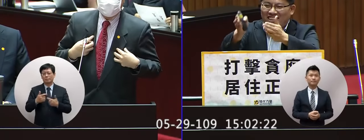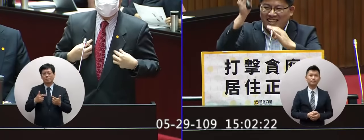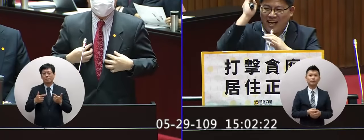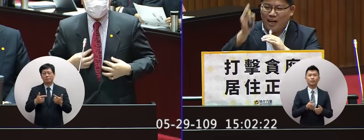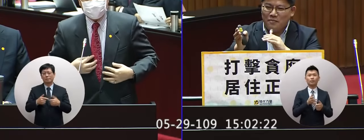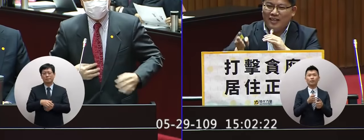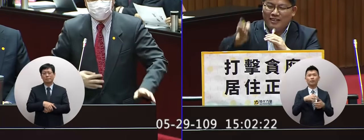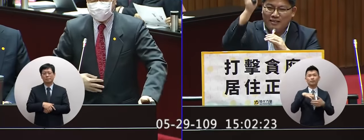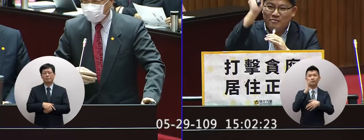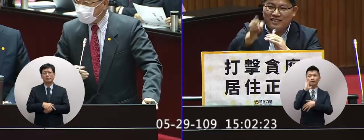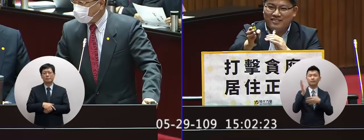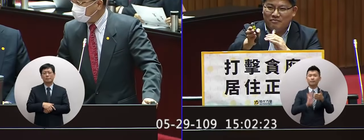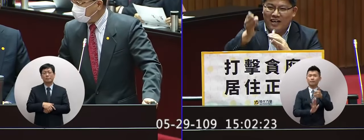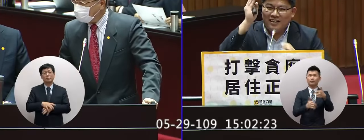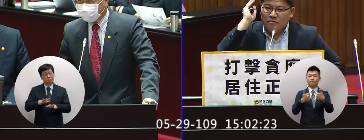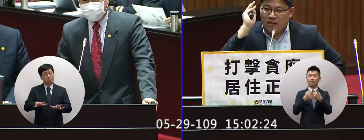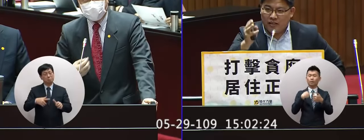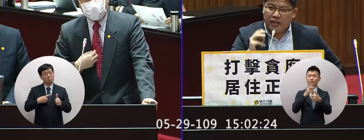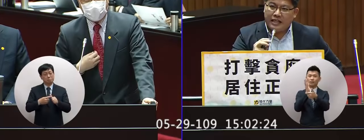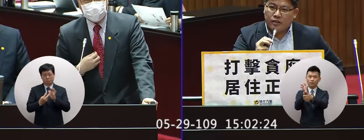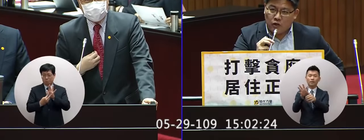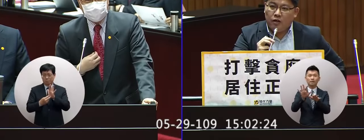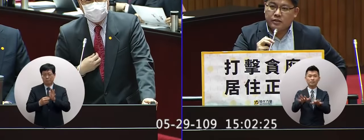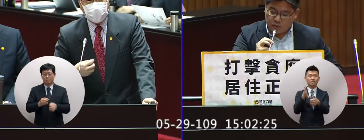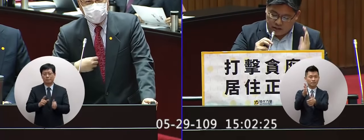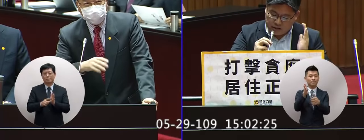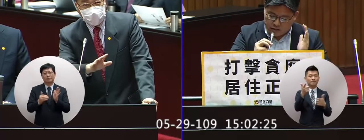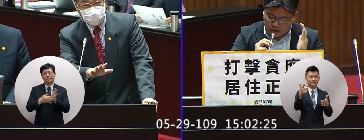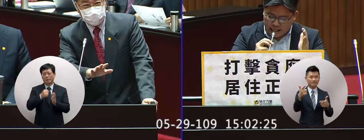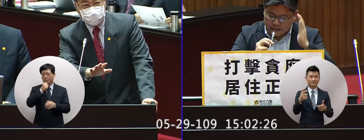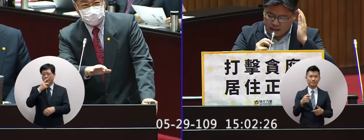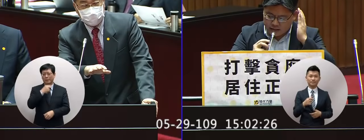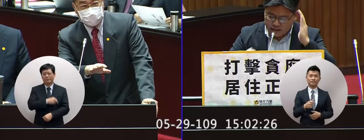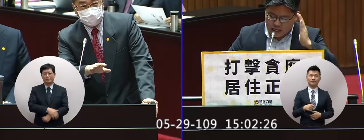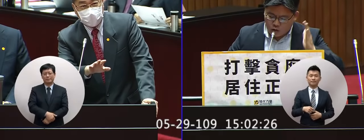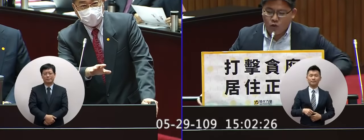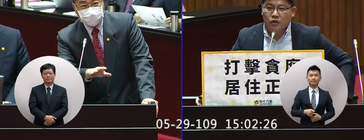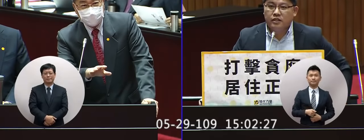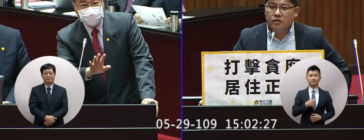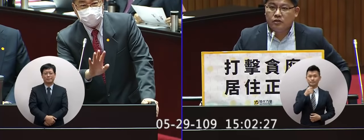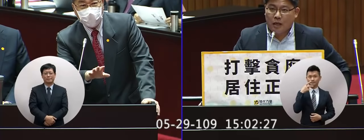政委员会，我再来跟你问，我今嘛问院。